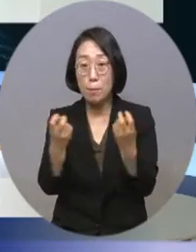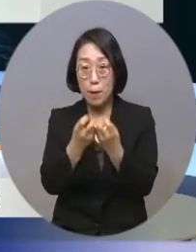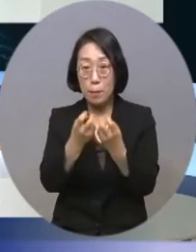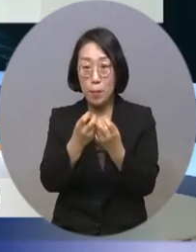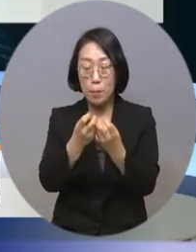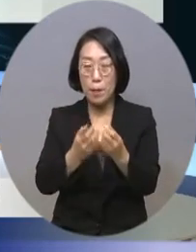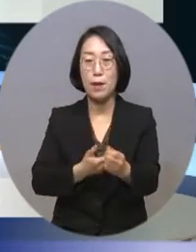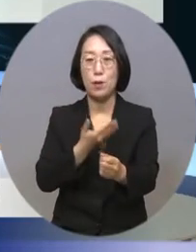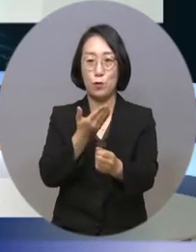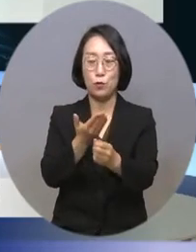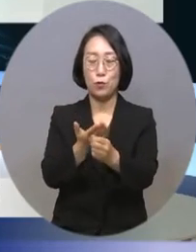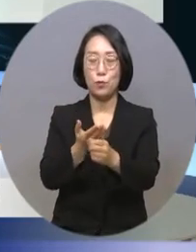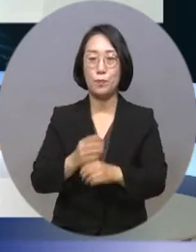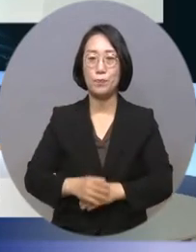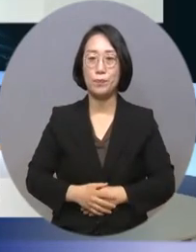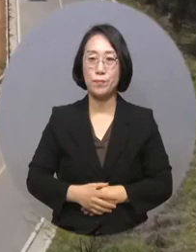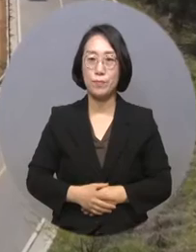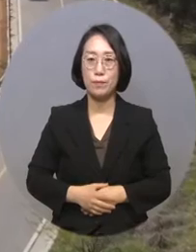기자가 알아봤습니다.